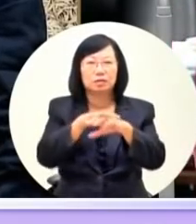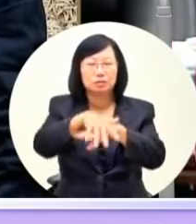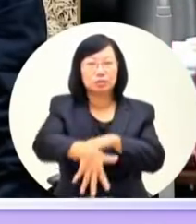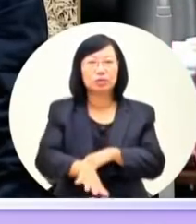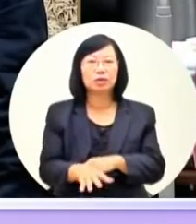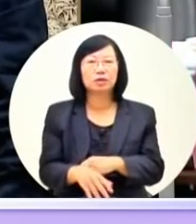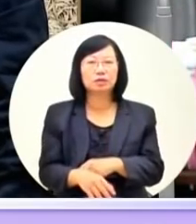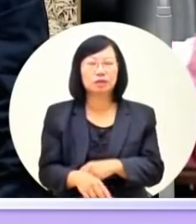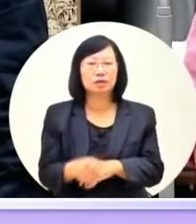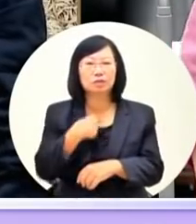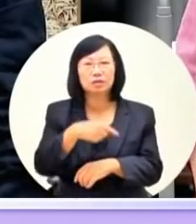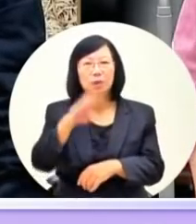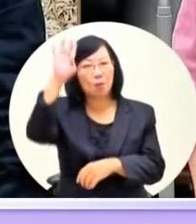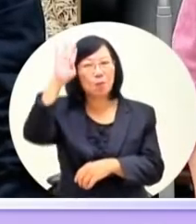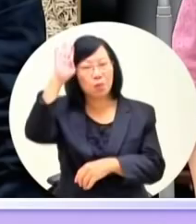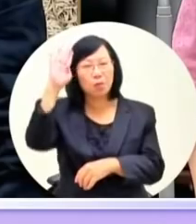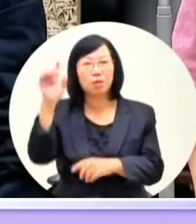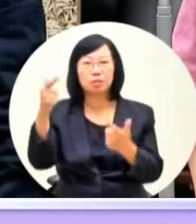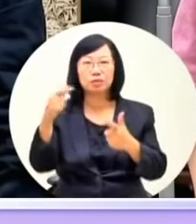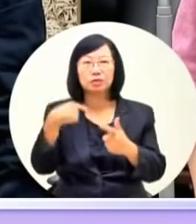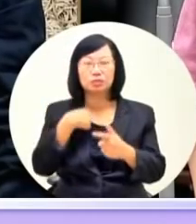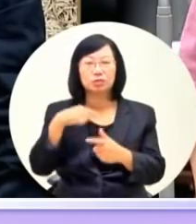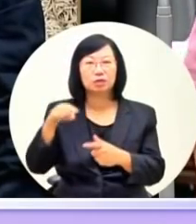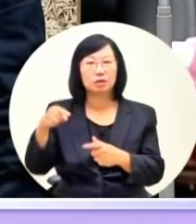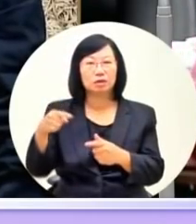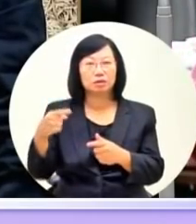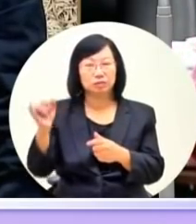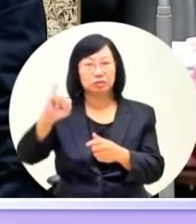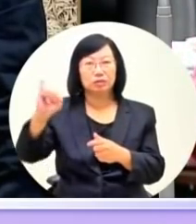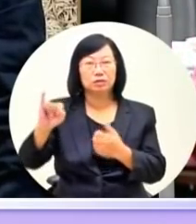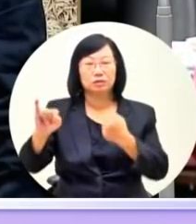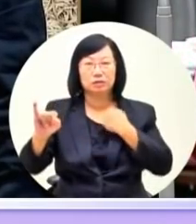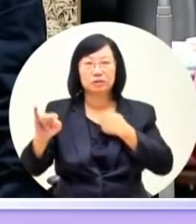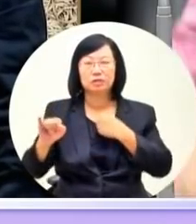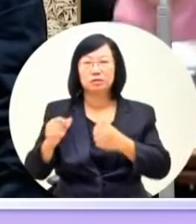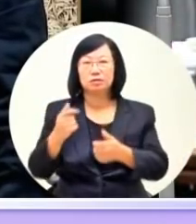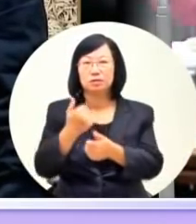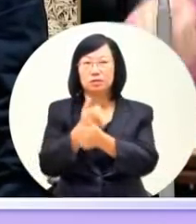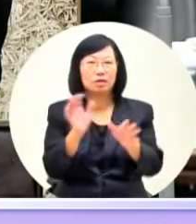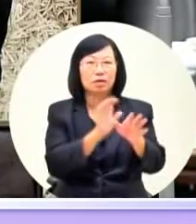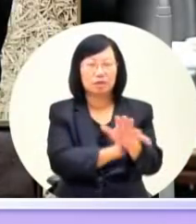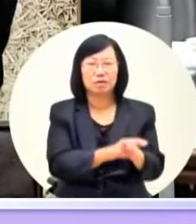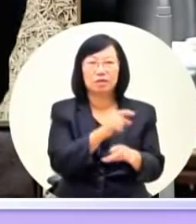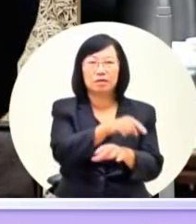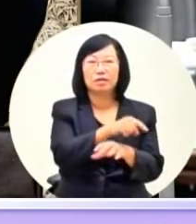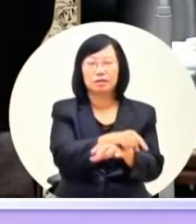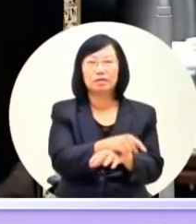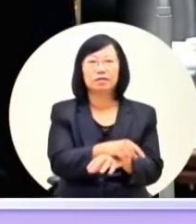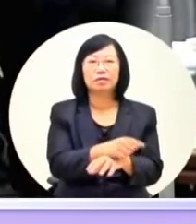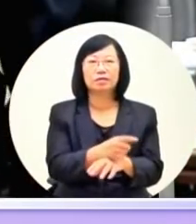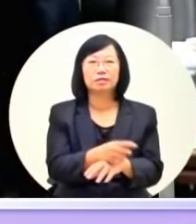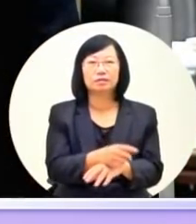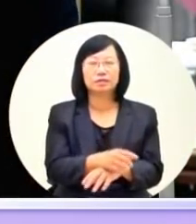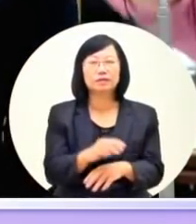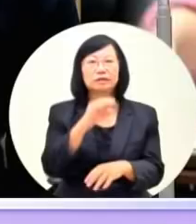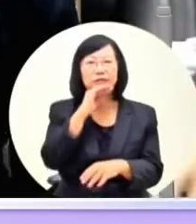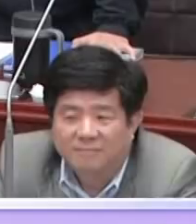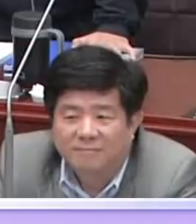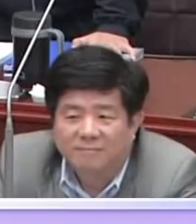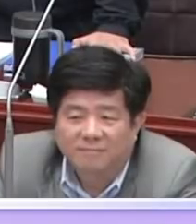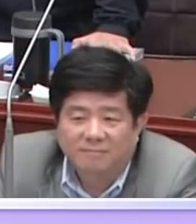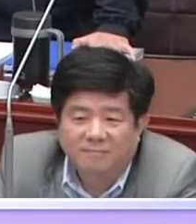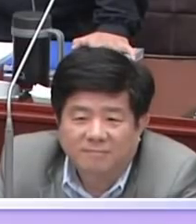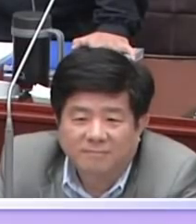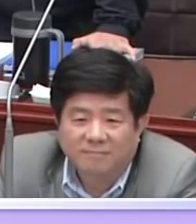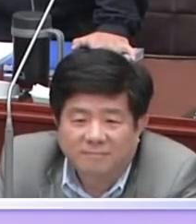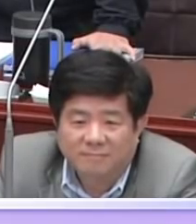对我们的公务人员的不尊重。好，包括他过去要提什么没生小孩啊，这个没结婚啊，